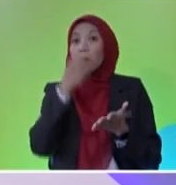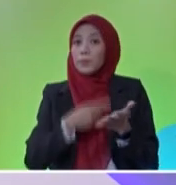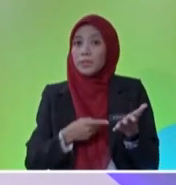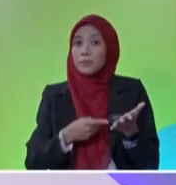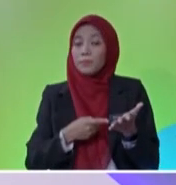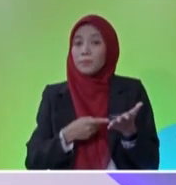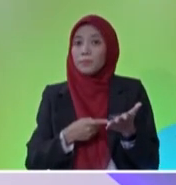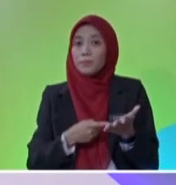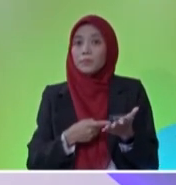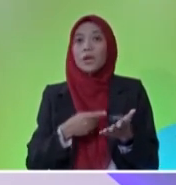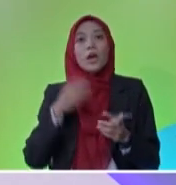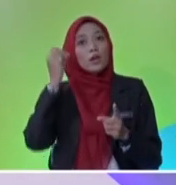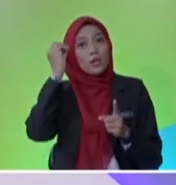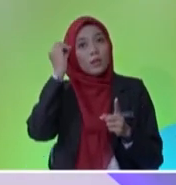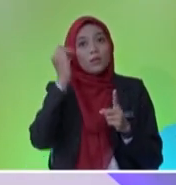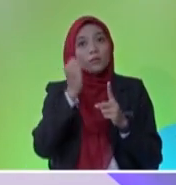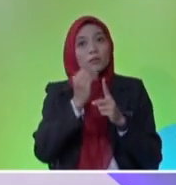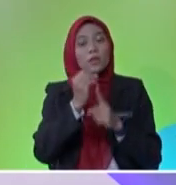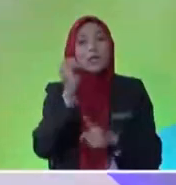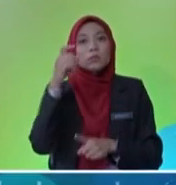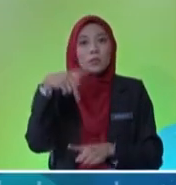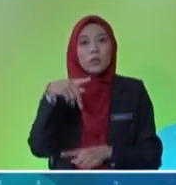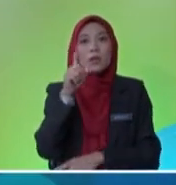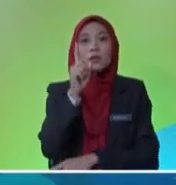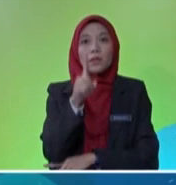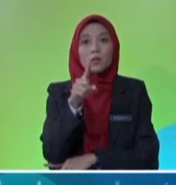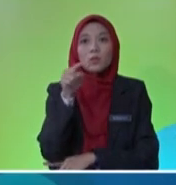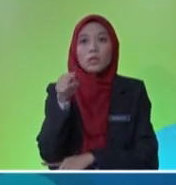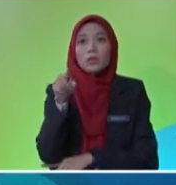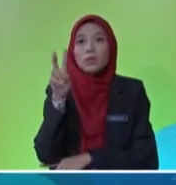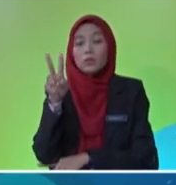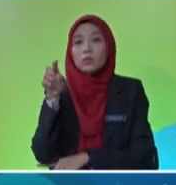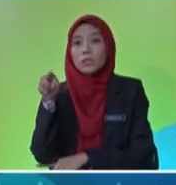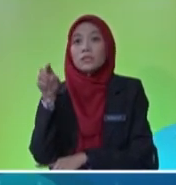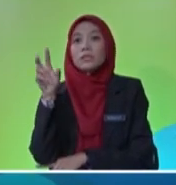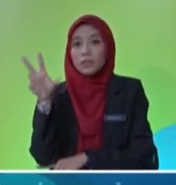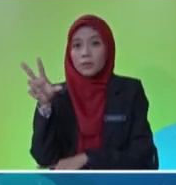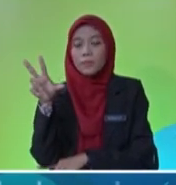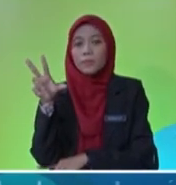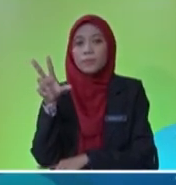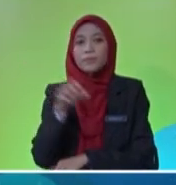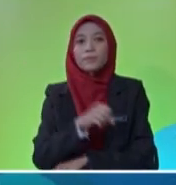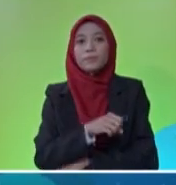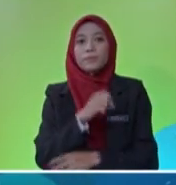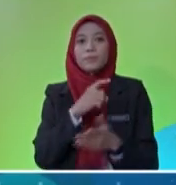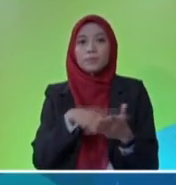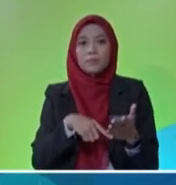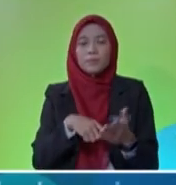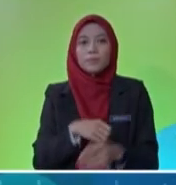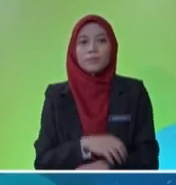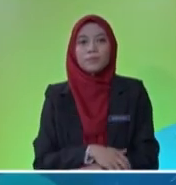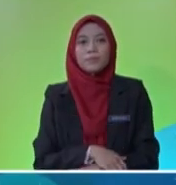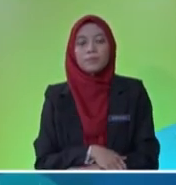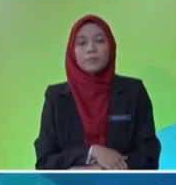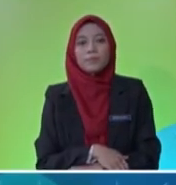STD pembelajaran pada hari ini kita akan belajar 1.23 1.23 aku 12.00